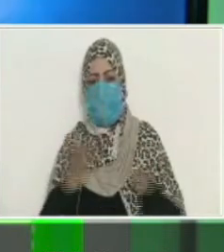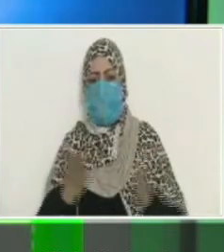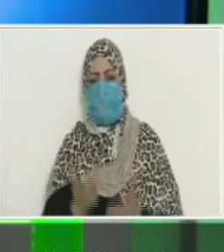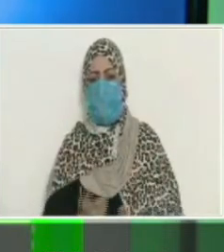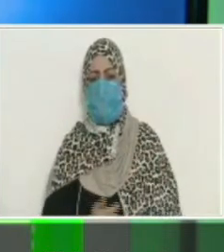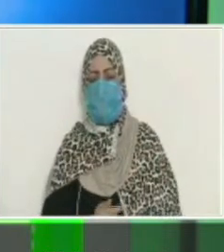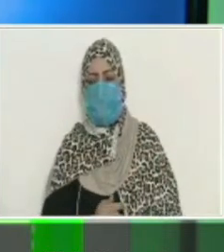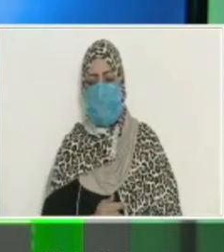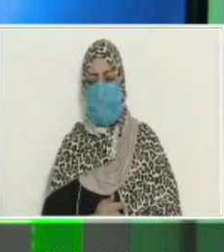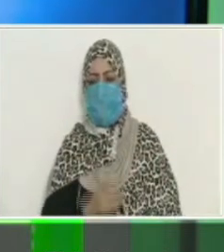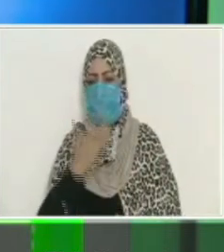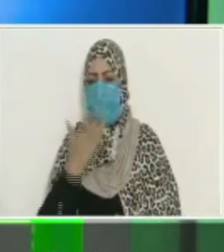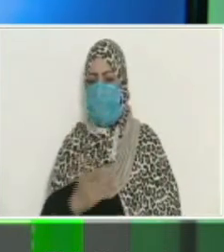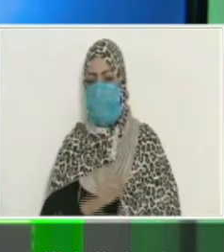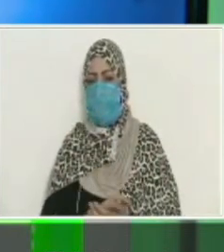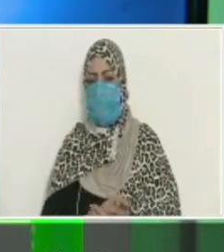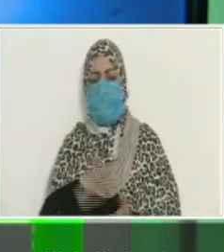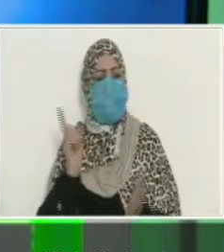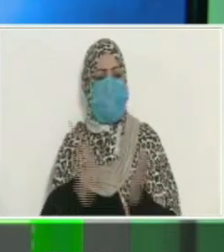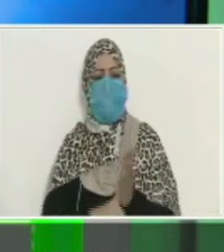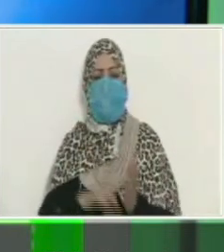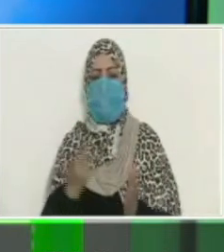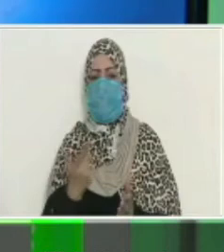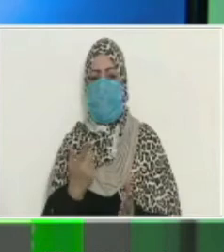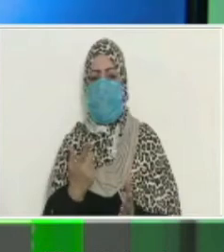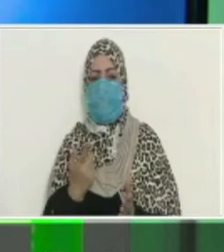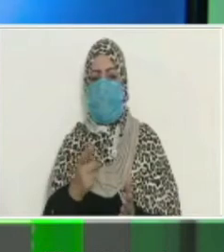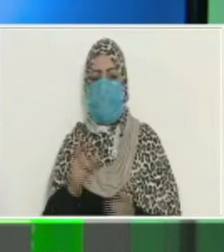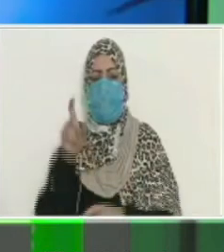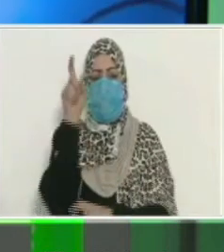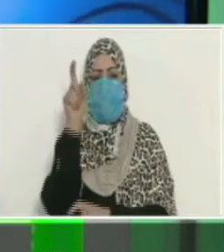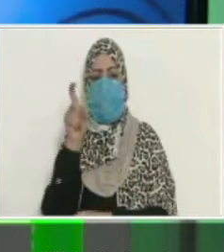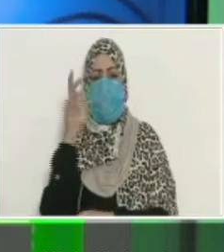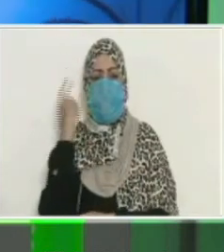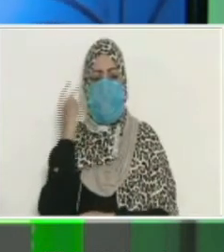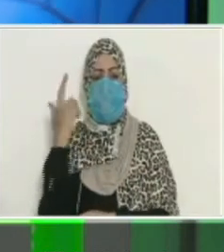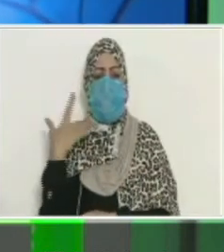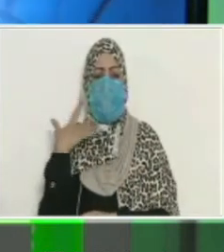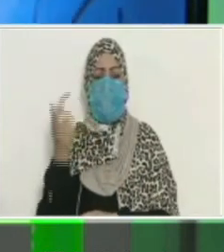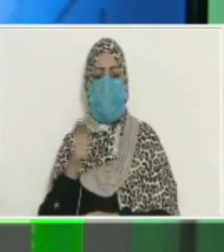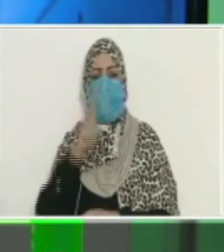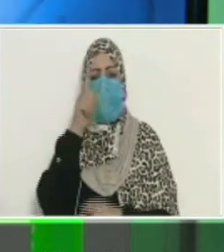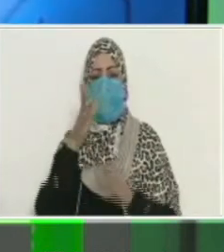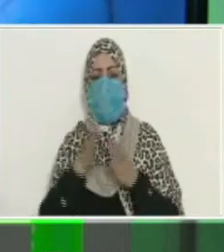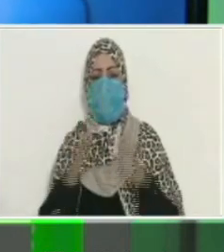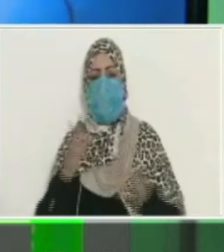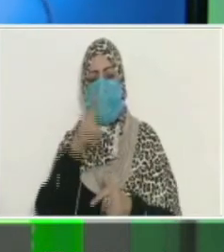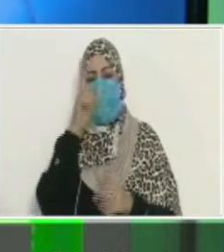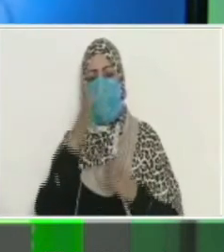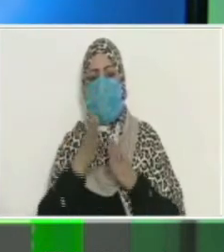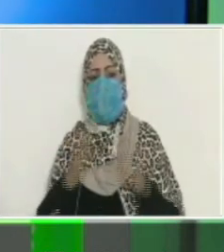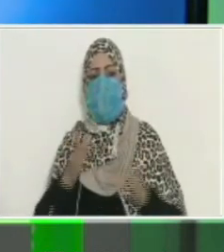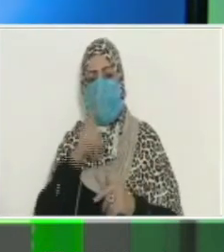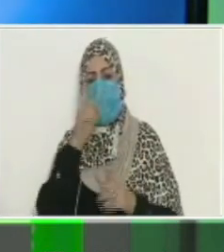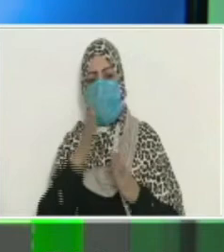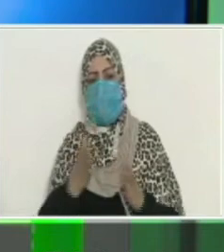التكبيرات ما في تكبيرات بعد تكبيرة الحرم ولا؟ نعم ايه. وانتم ما نبهتوش عليها؟